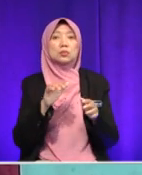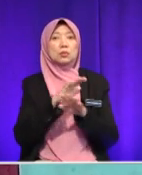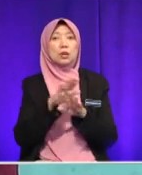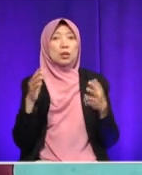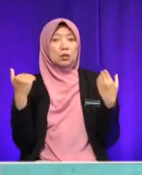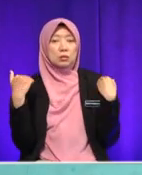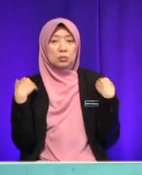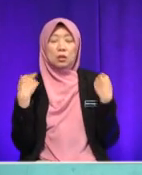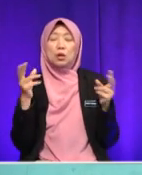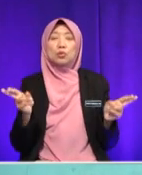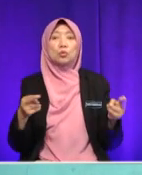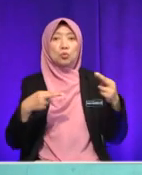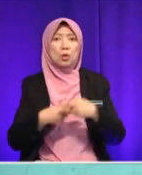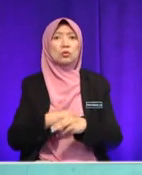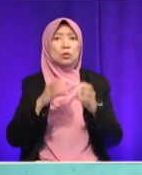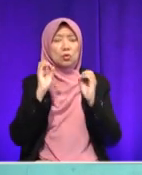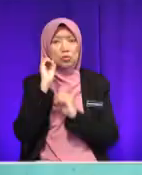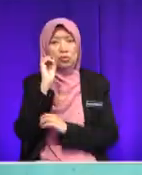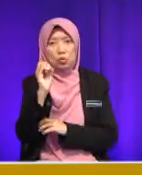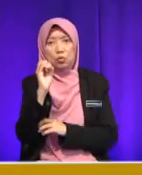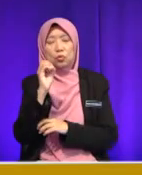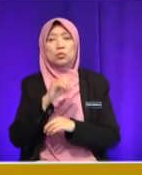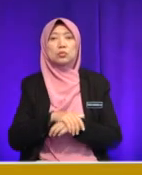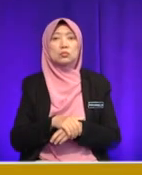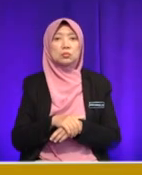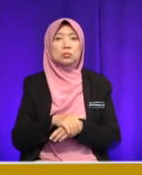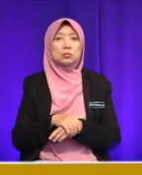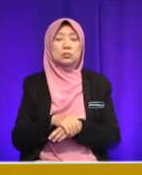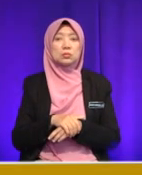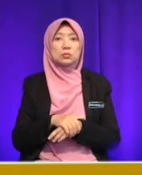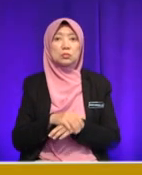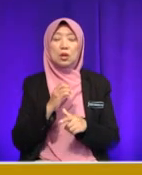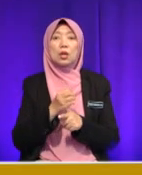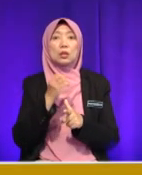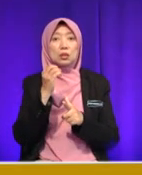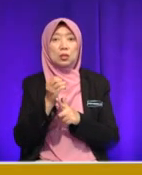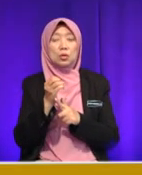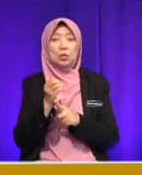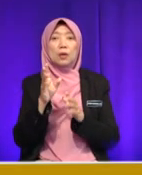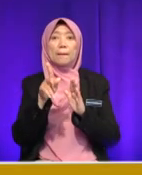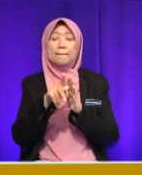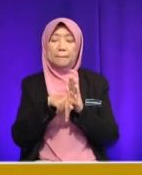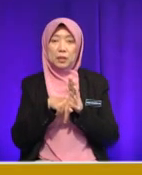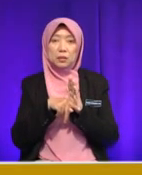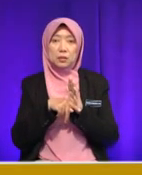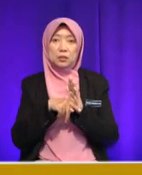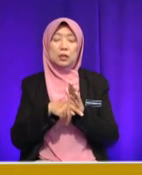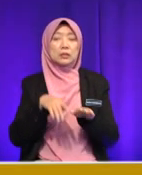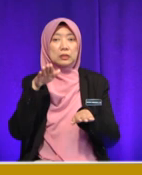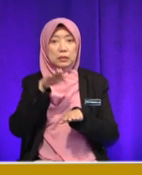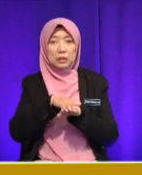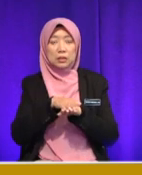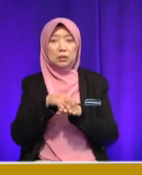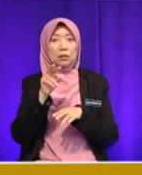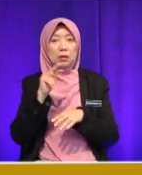Tanpa. Itu adalah tips untuk anda. Tanpa ruang kosong. Atau pertindihan. Dia tak boleh bertindih